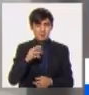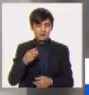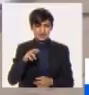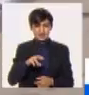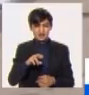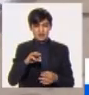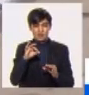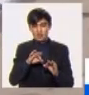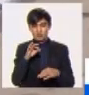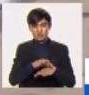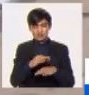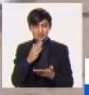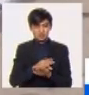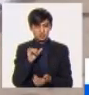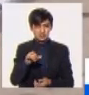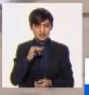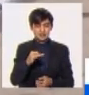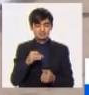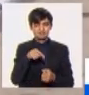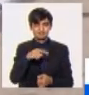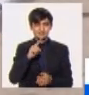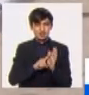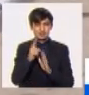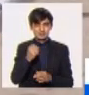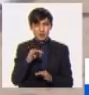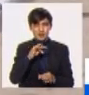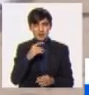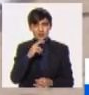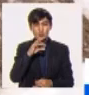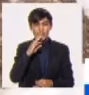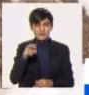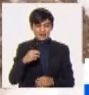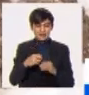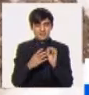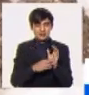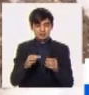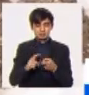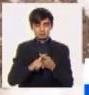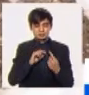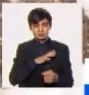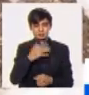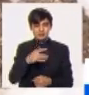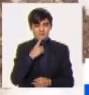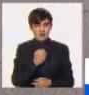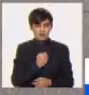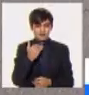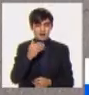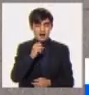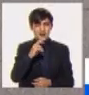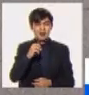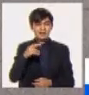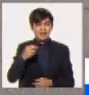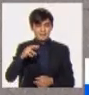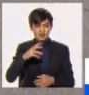бар. Сондай-ақ осы аптаның басында 18 курсанты COVID-19 індетін жұқтырған ұлттық қауіпсіздік комитеті шекара қызмет академиясының